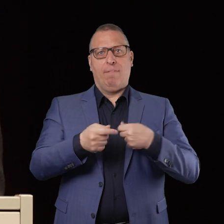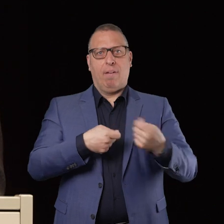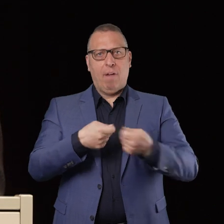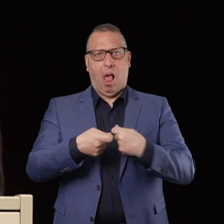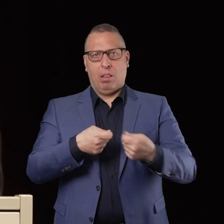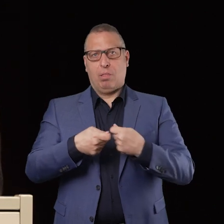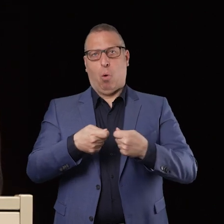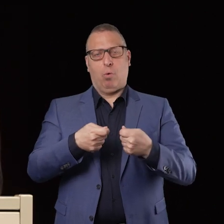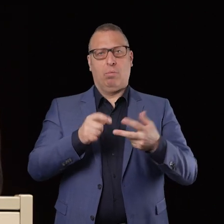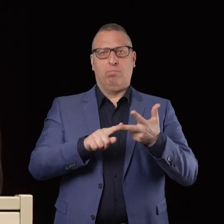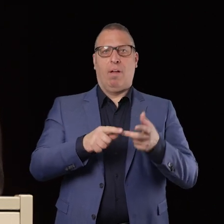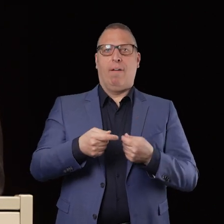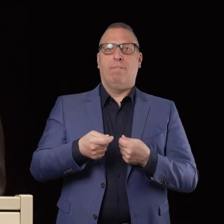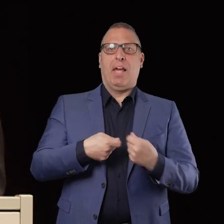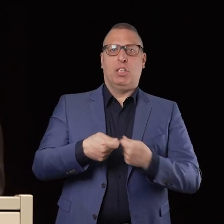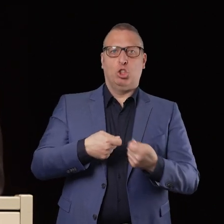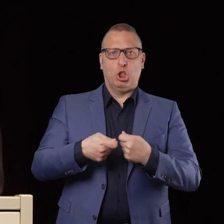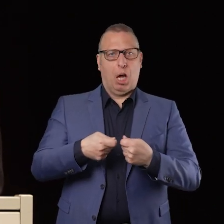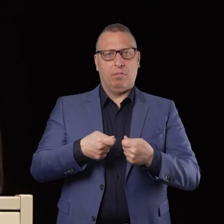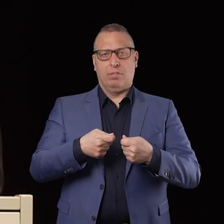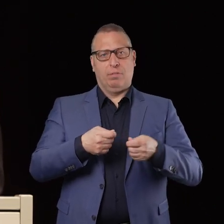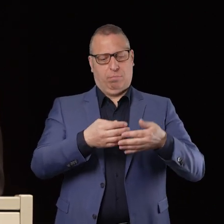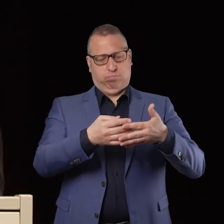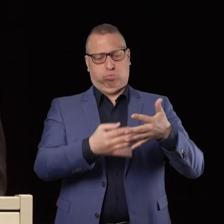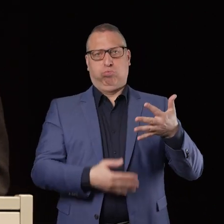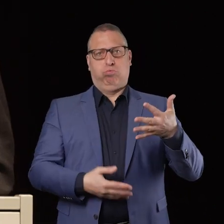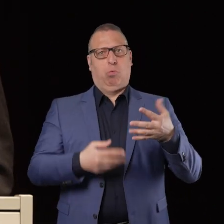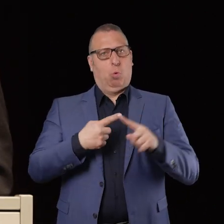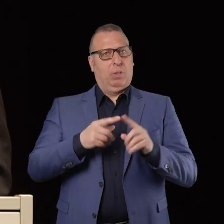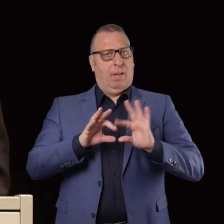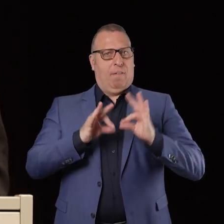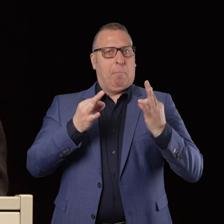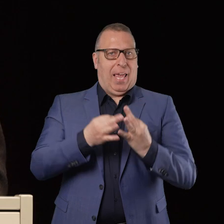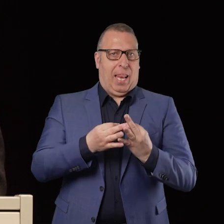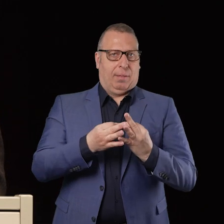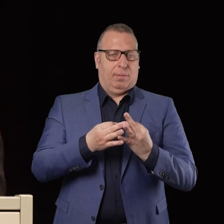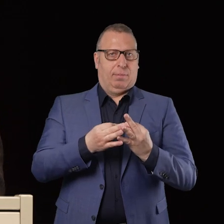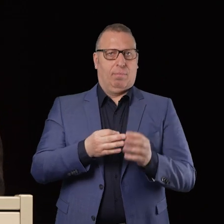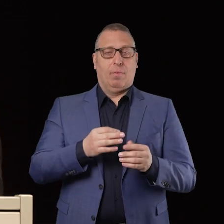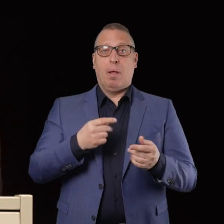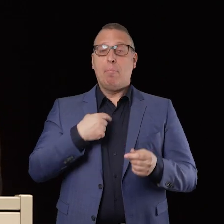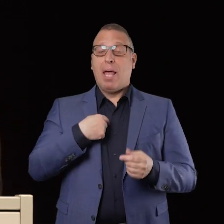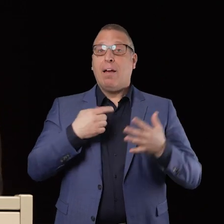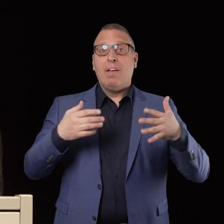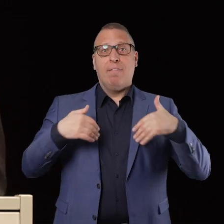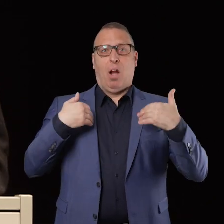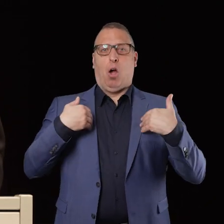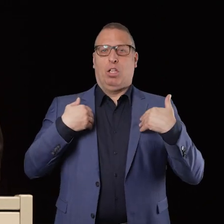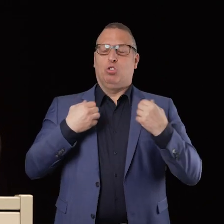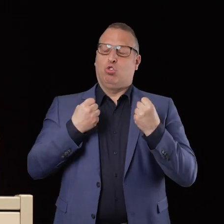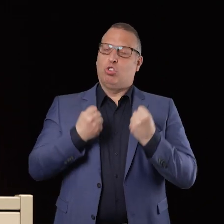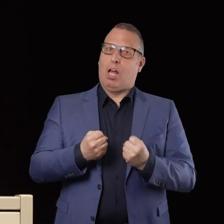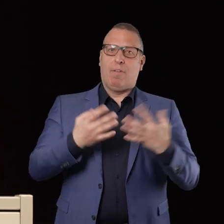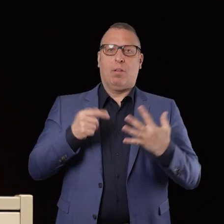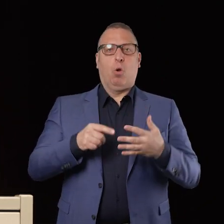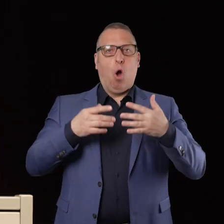und der Verwaltung über die Wirtschaft bis hin zu den Familien. Es freut mich deshalb